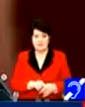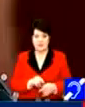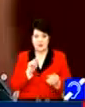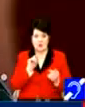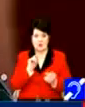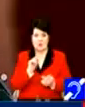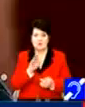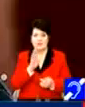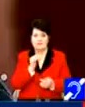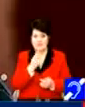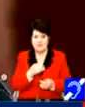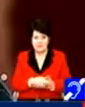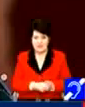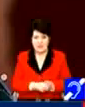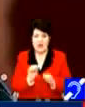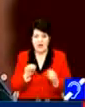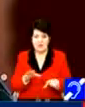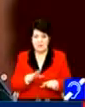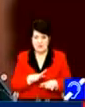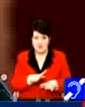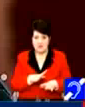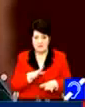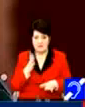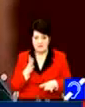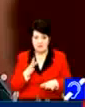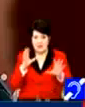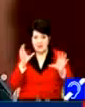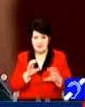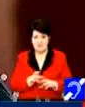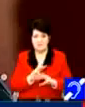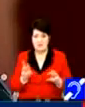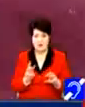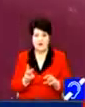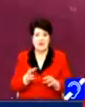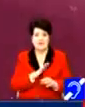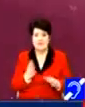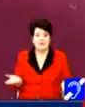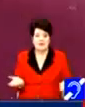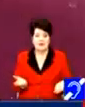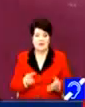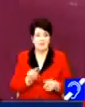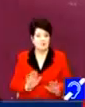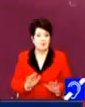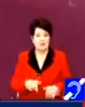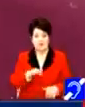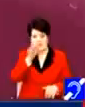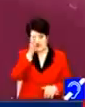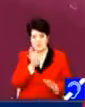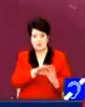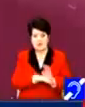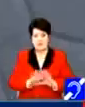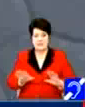contravenții? Ar putea să vină chiar sute de mii de lei, milioane de lei, dar nu intră. Nu doar în Chișinău există gherete